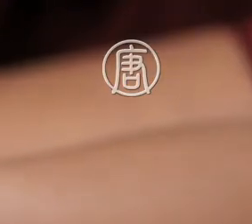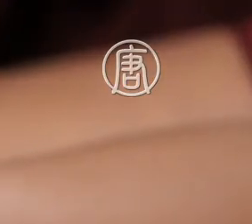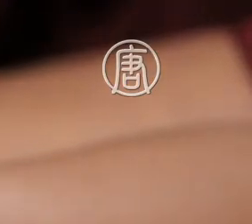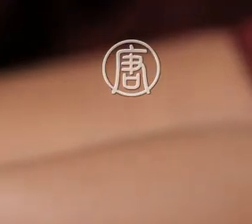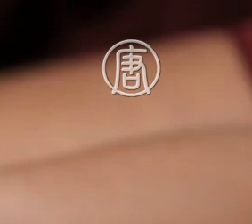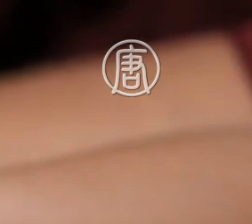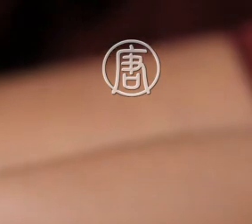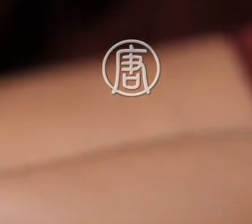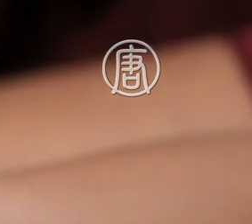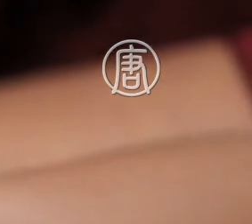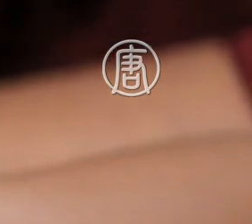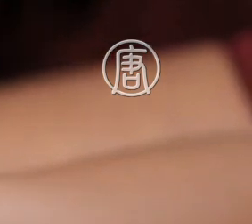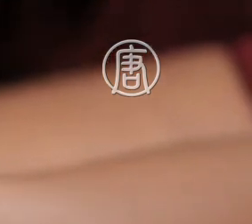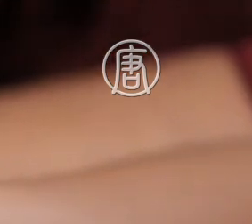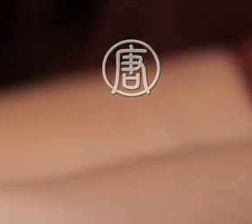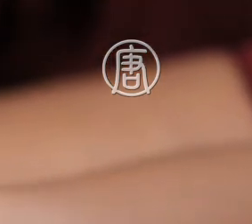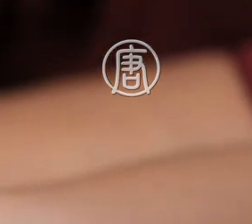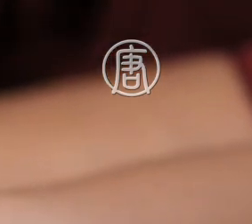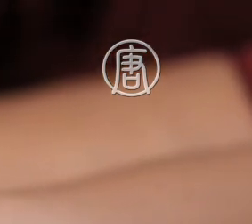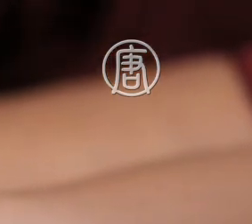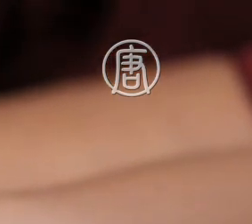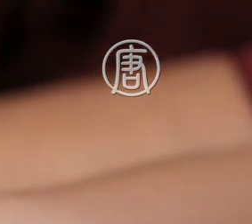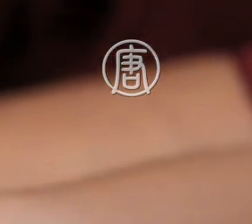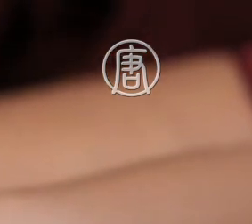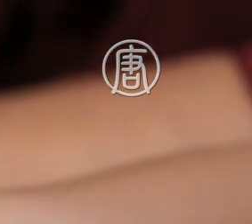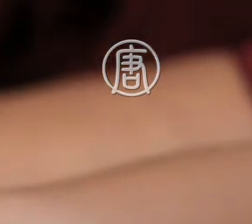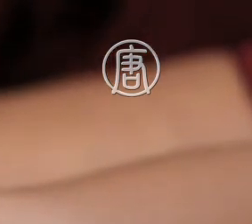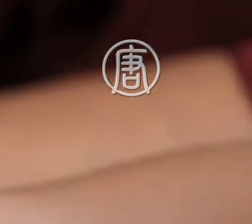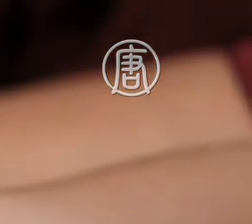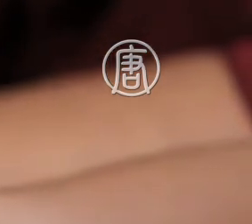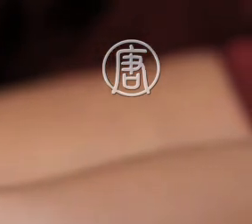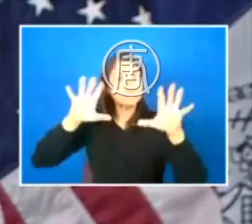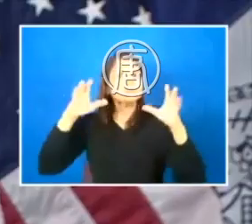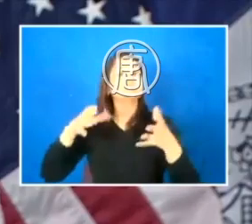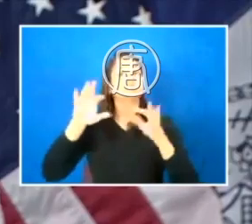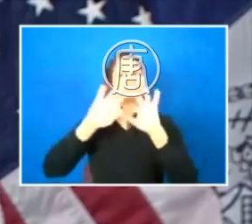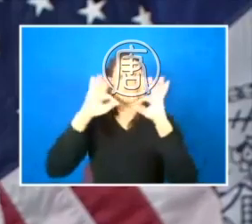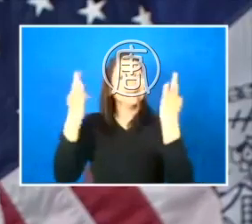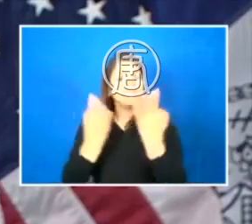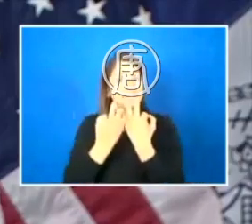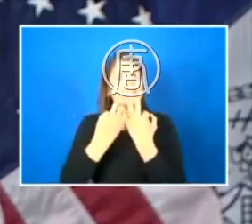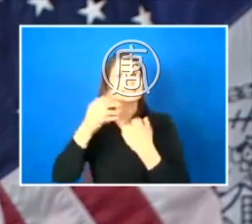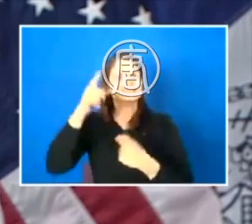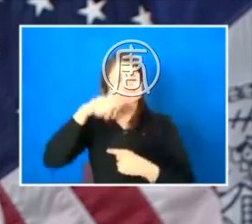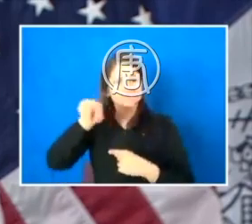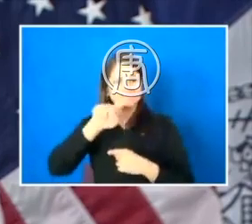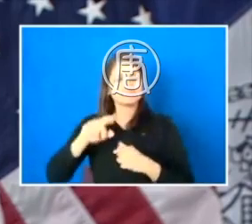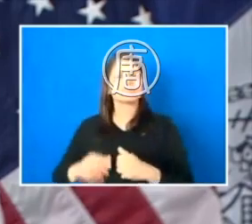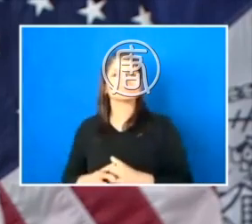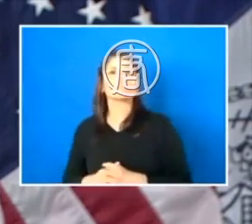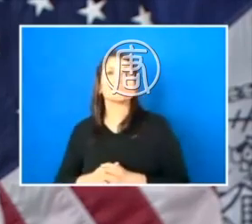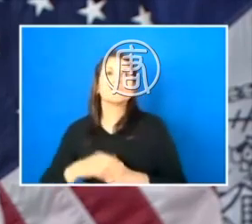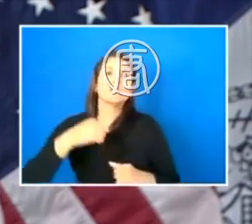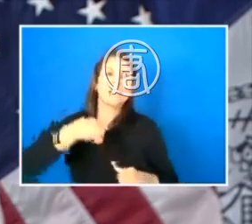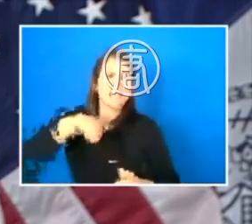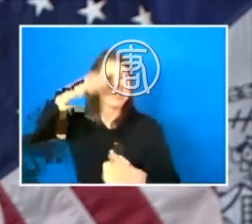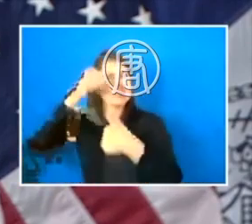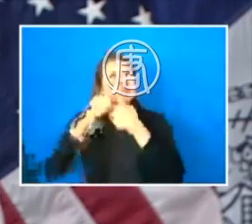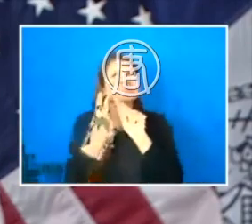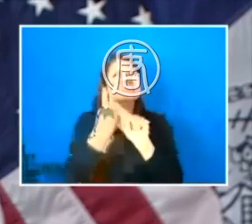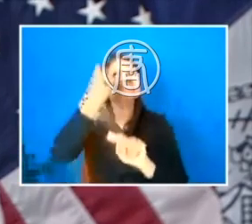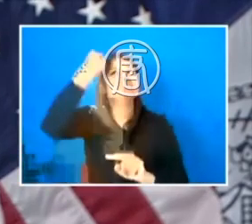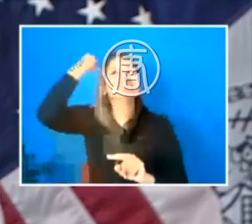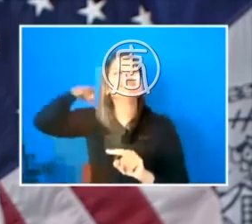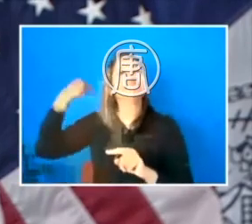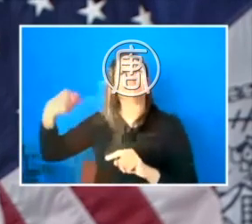其转换为及格等级，使下半学年的 GPA 不受影响。市长表示，学校将通过暑期和秋季